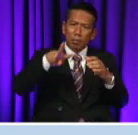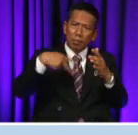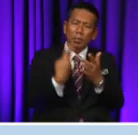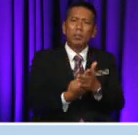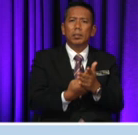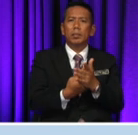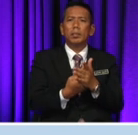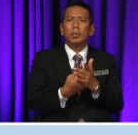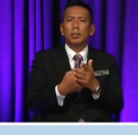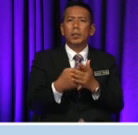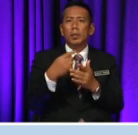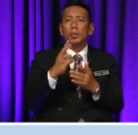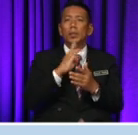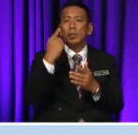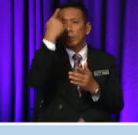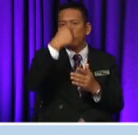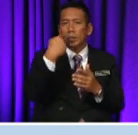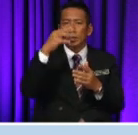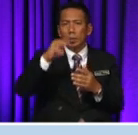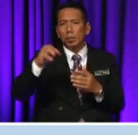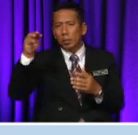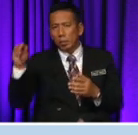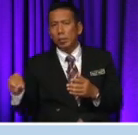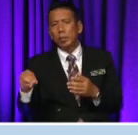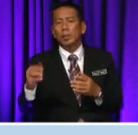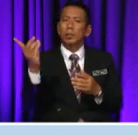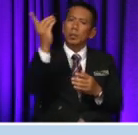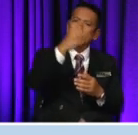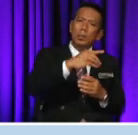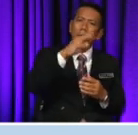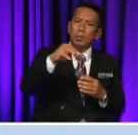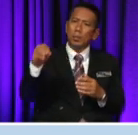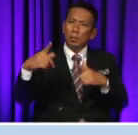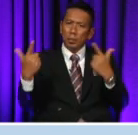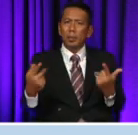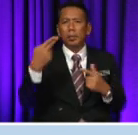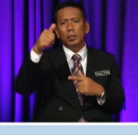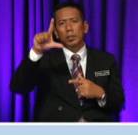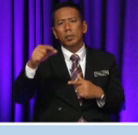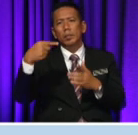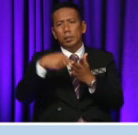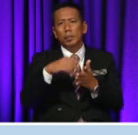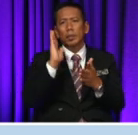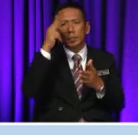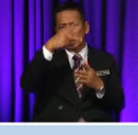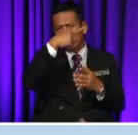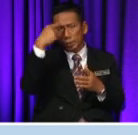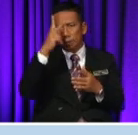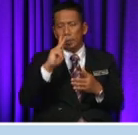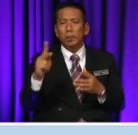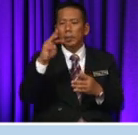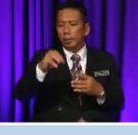murid yang datang lewat Oke di hadapan murid-murid yang lain hal ini akan menyebabkan murid tersebut